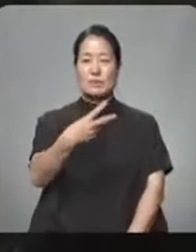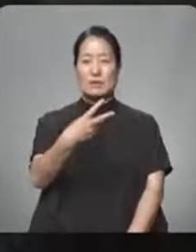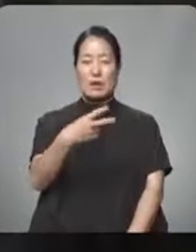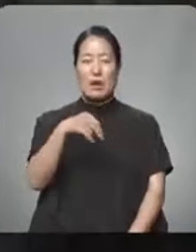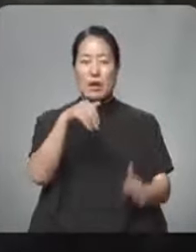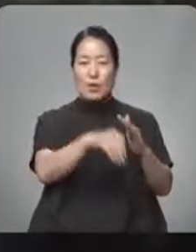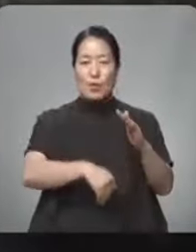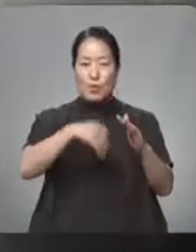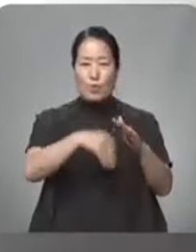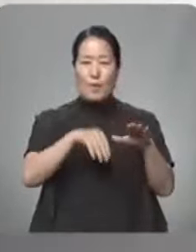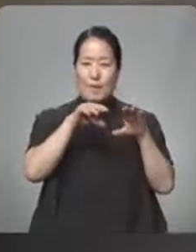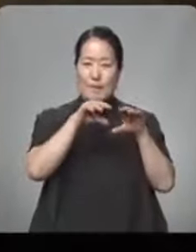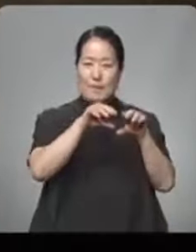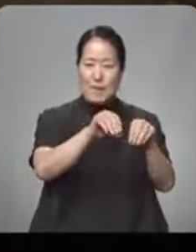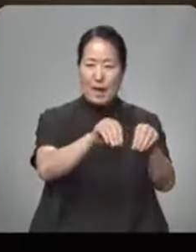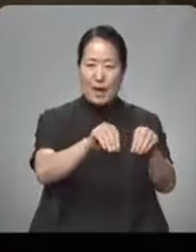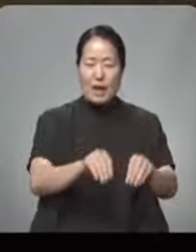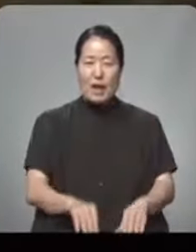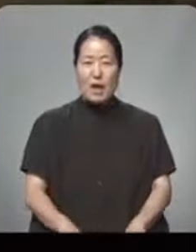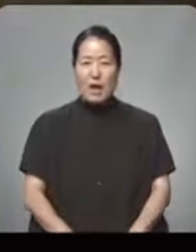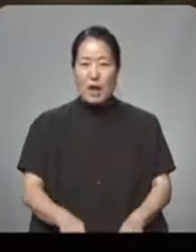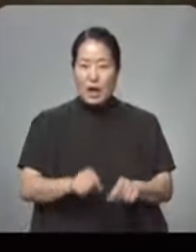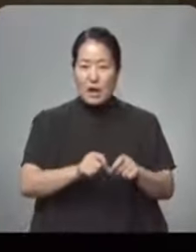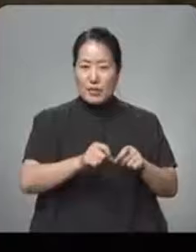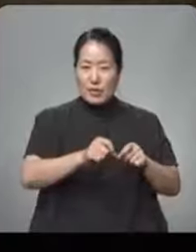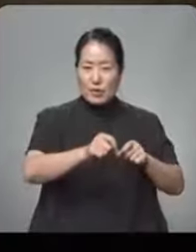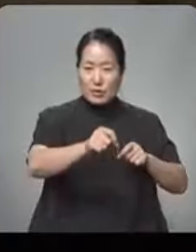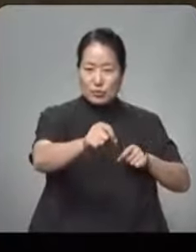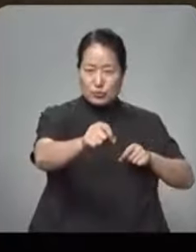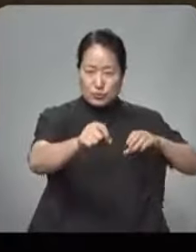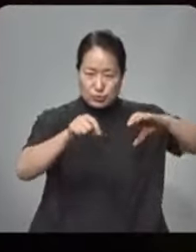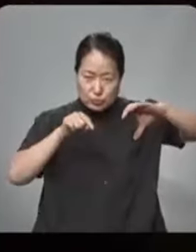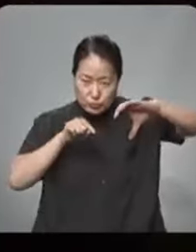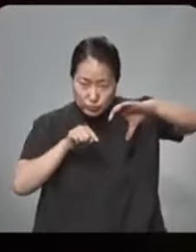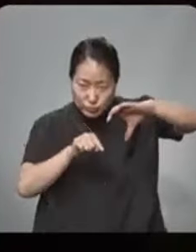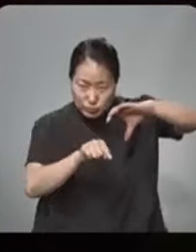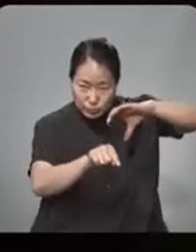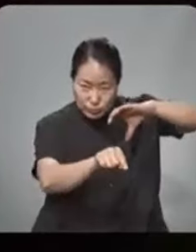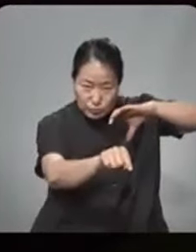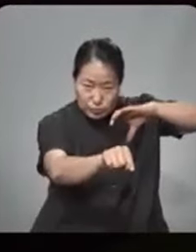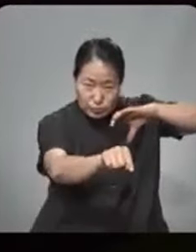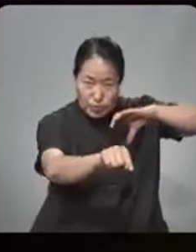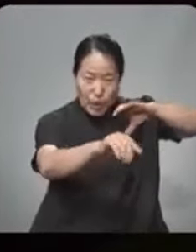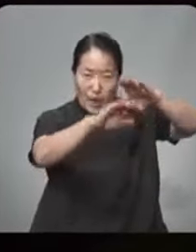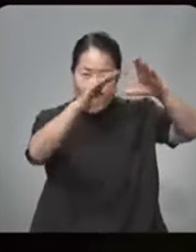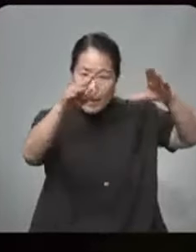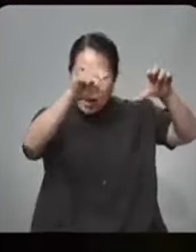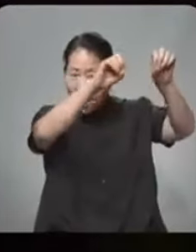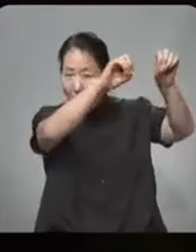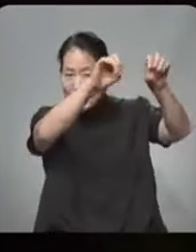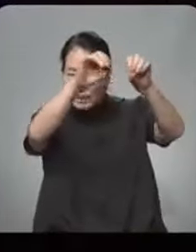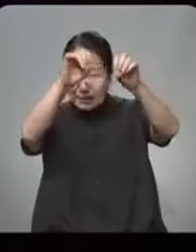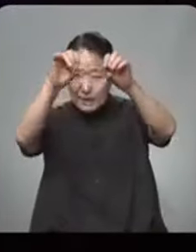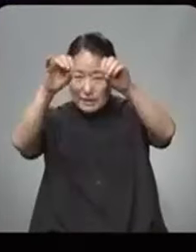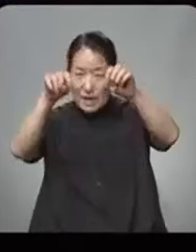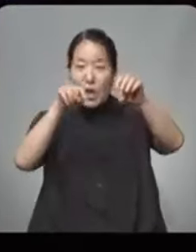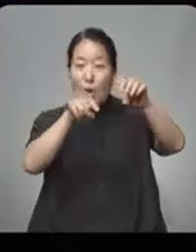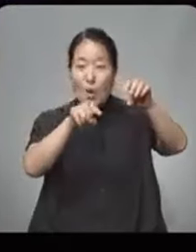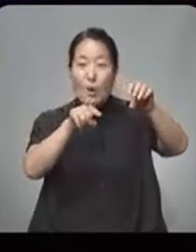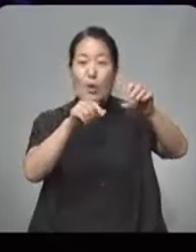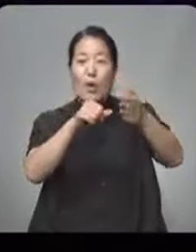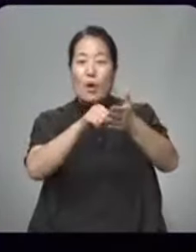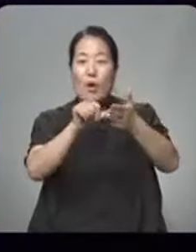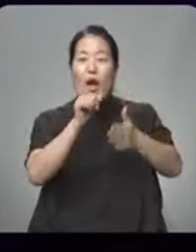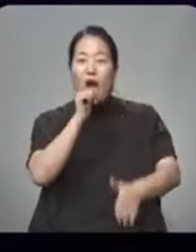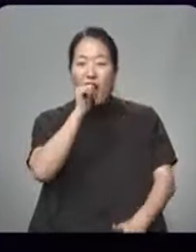채굴이 중단됐습니다. 끝없이 길게 이어진 광산 터널. 벽을 따라 반짝이는 광맥이 보입니다.